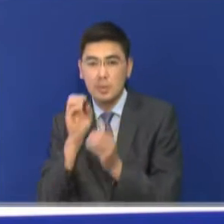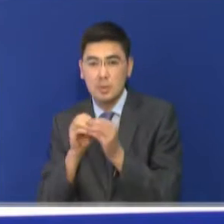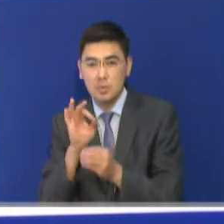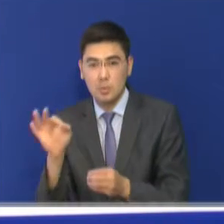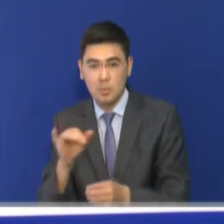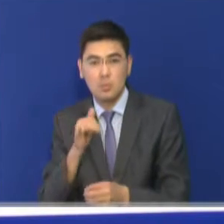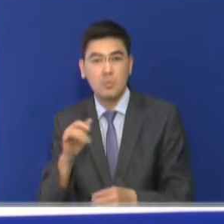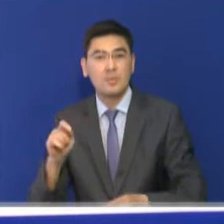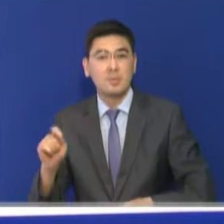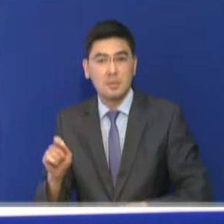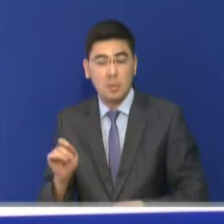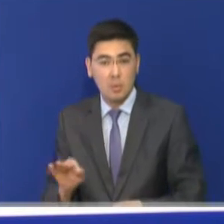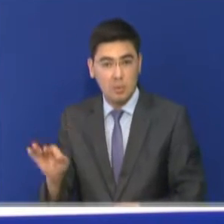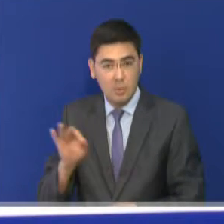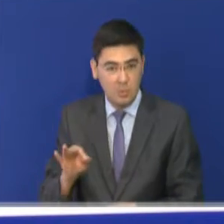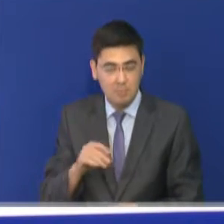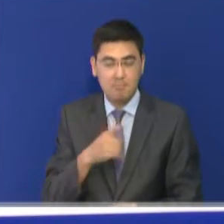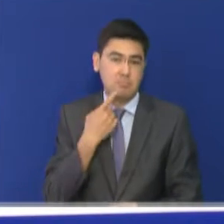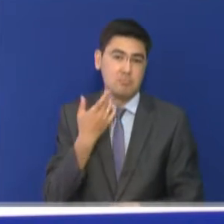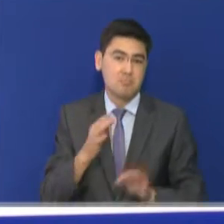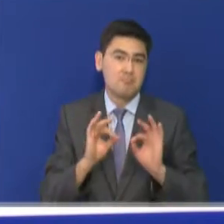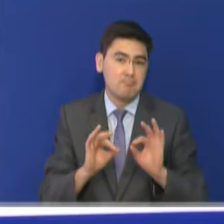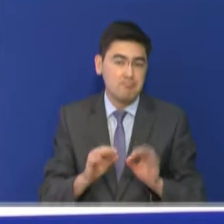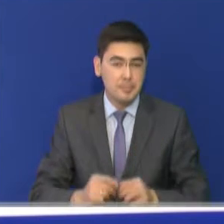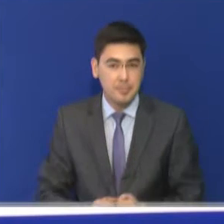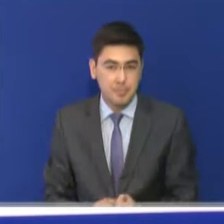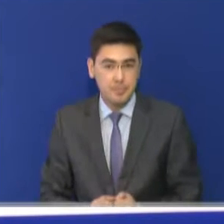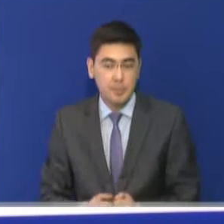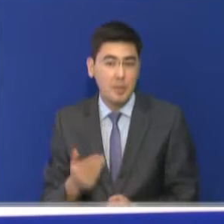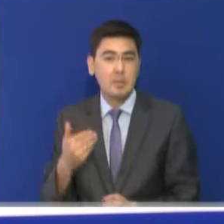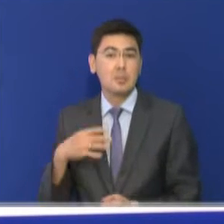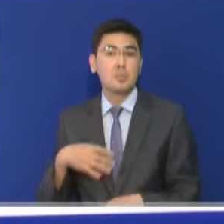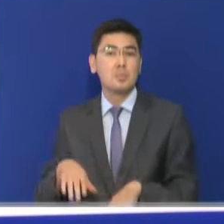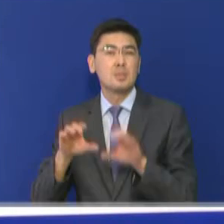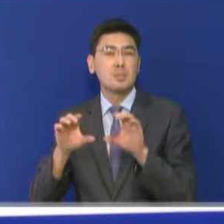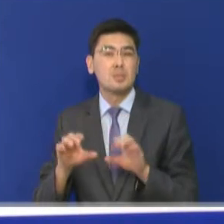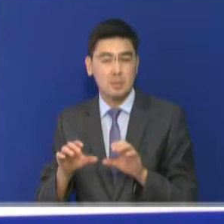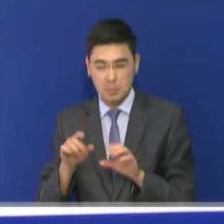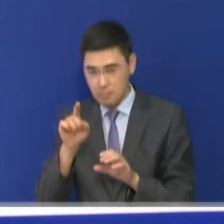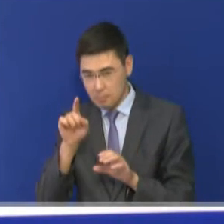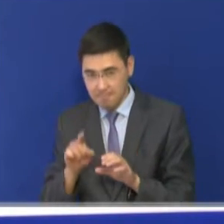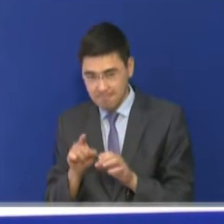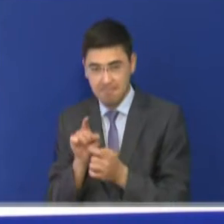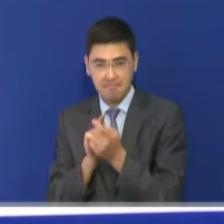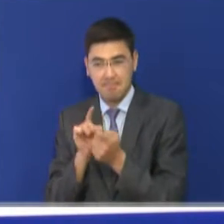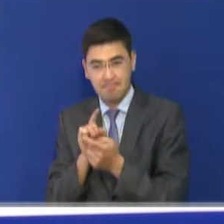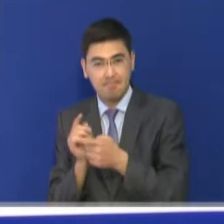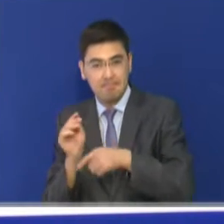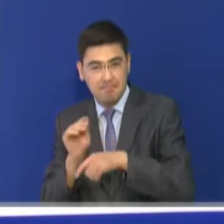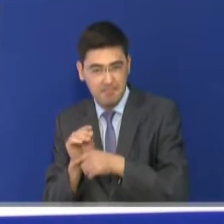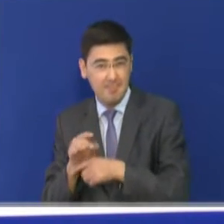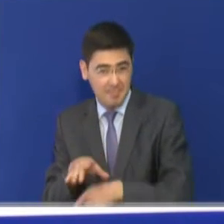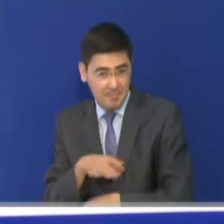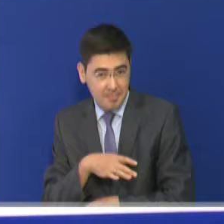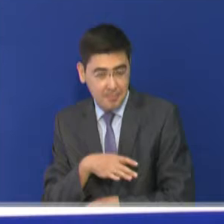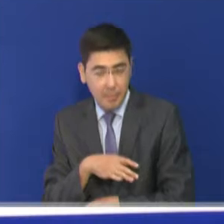сказал депутат в докладе по данному законопроекту. Как сообщалось ранее, законопроект о внесении изменений и дополнений в некоторые законодательные